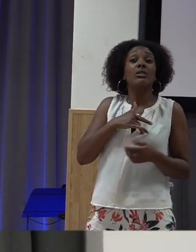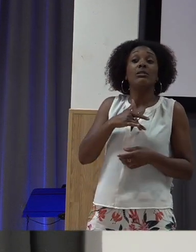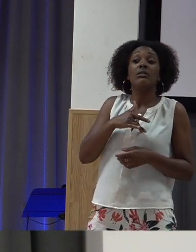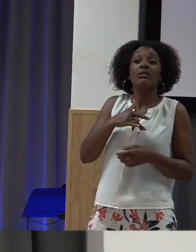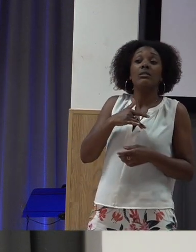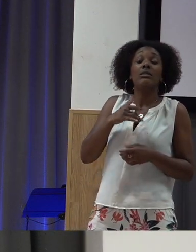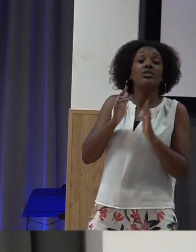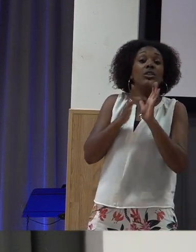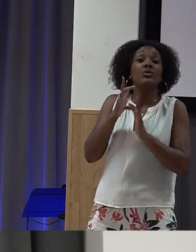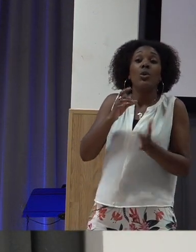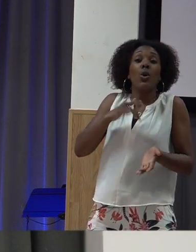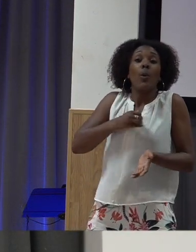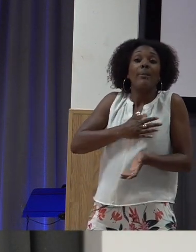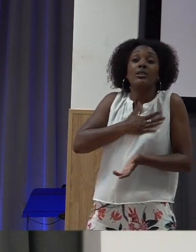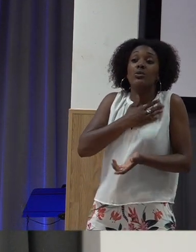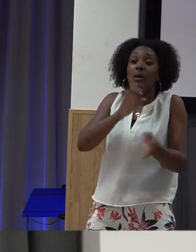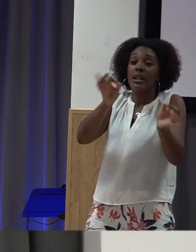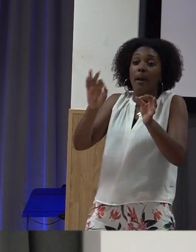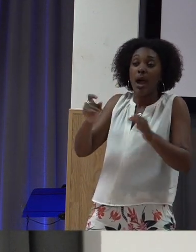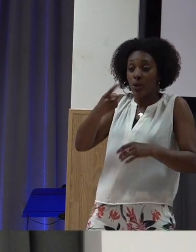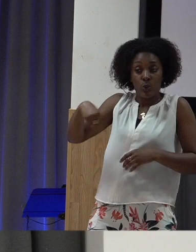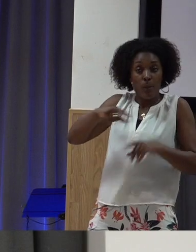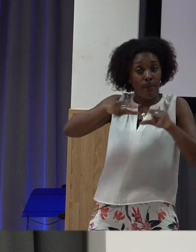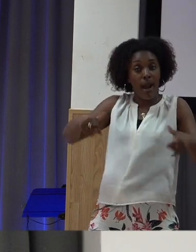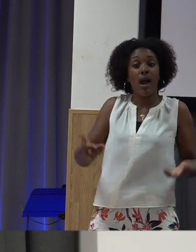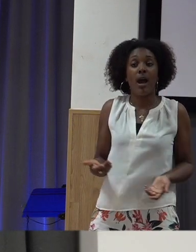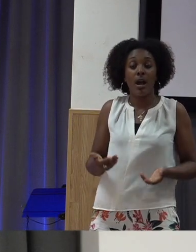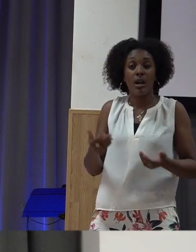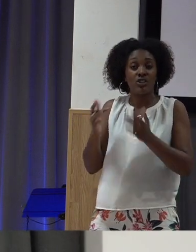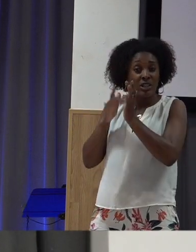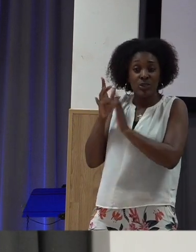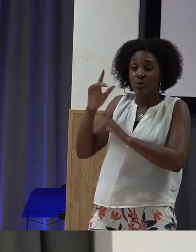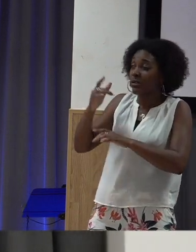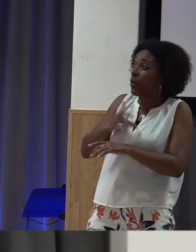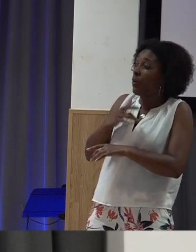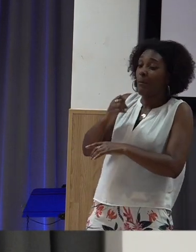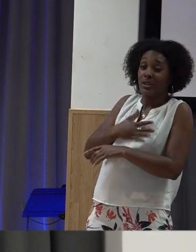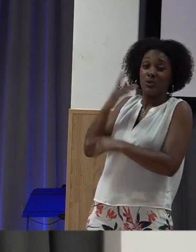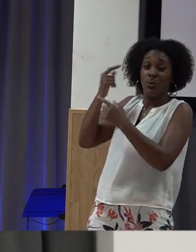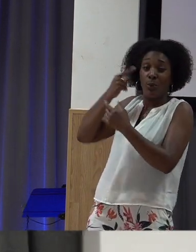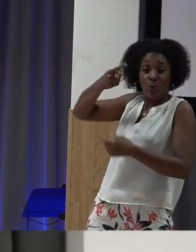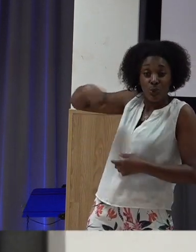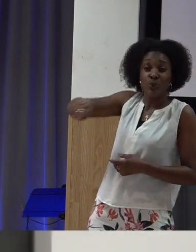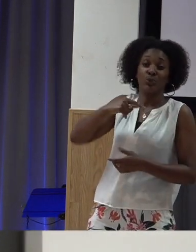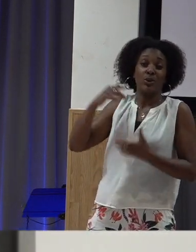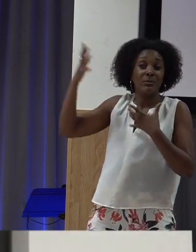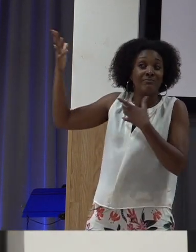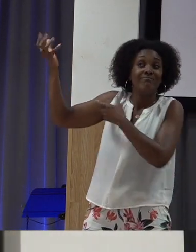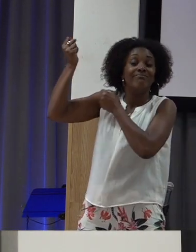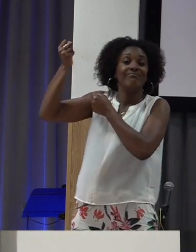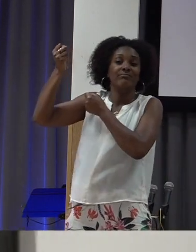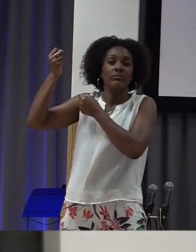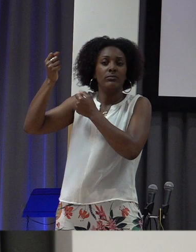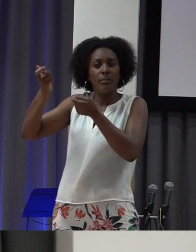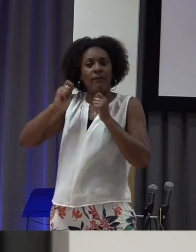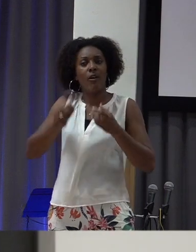moi. Il a eu compassion de chacun d'entre nous. Il nous a saisis par la main quand cela était nécessaire et il a fait de nous de véritables enfants